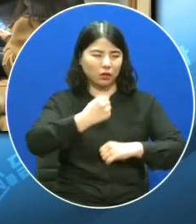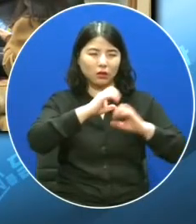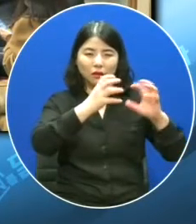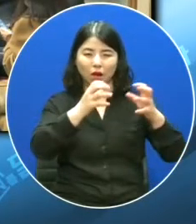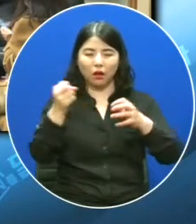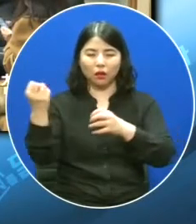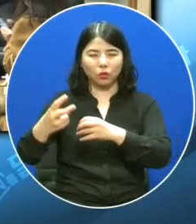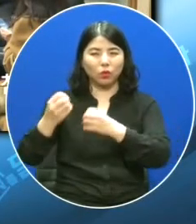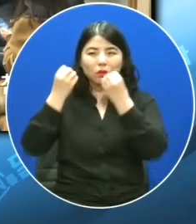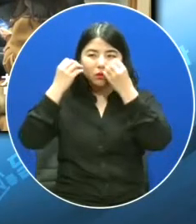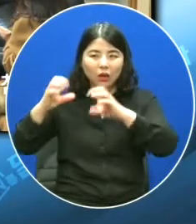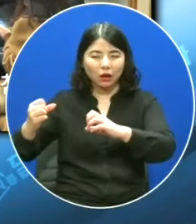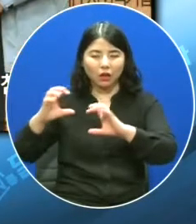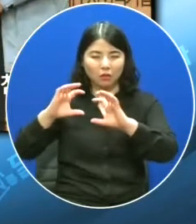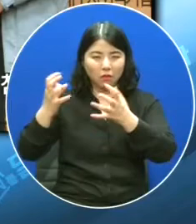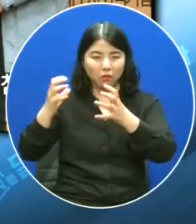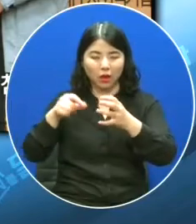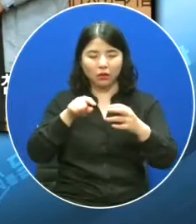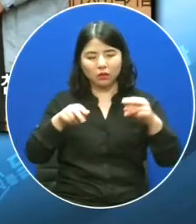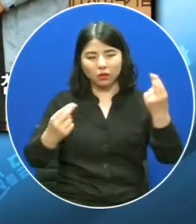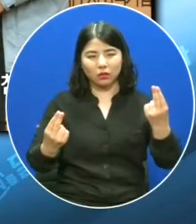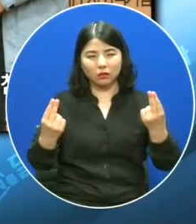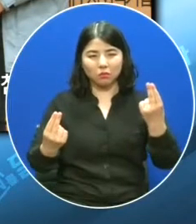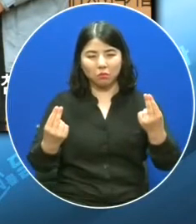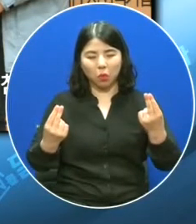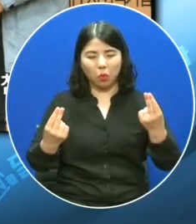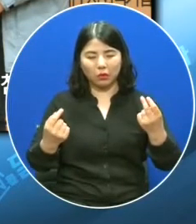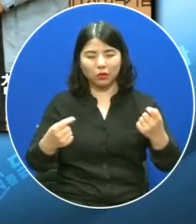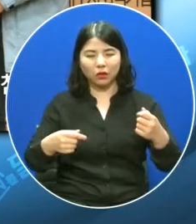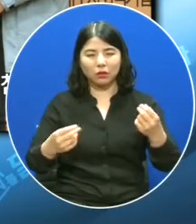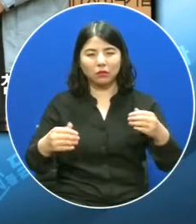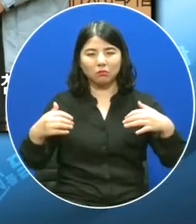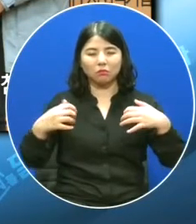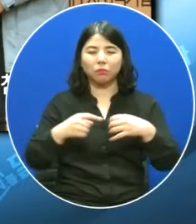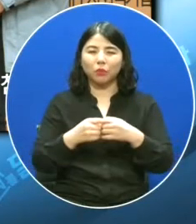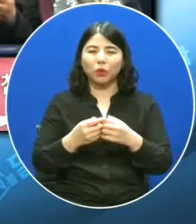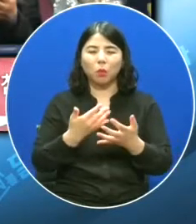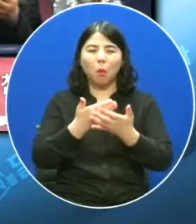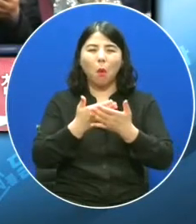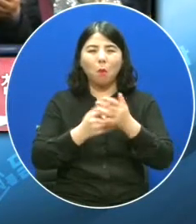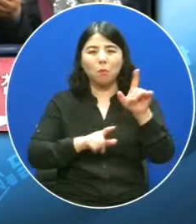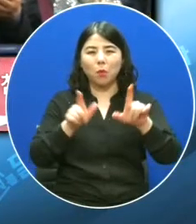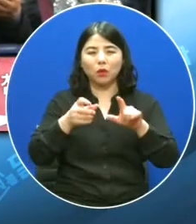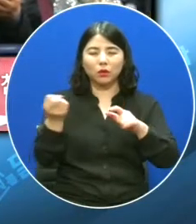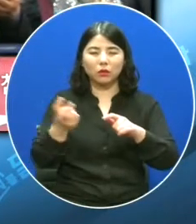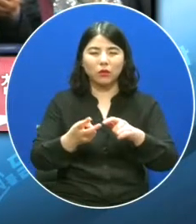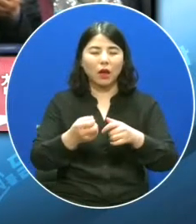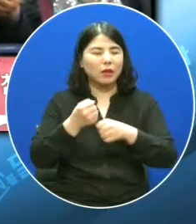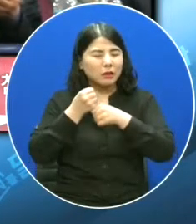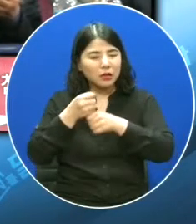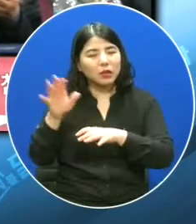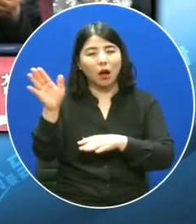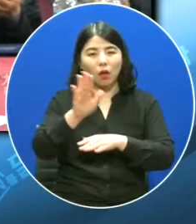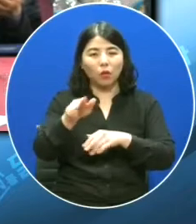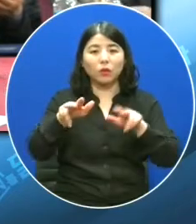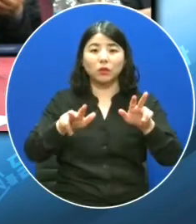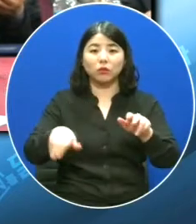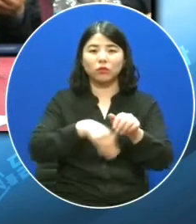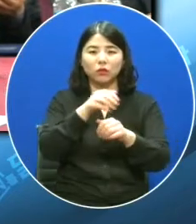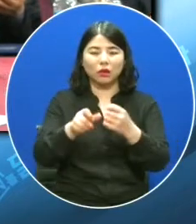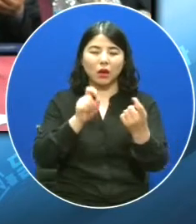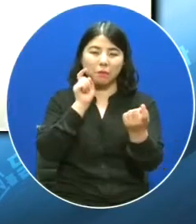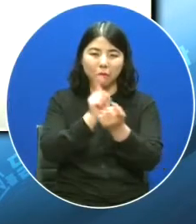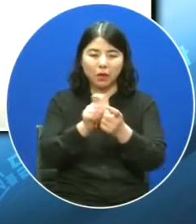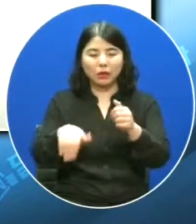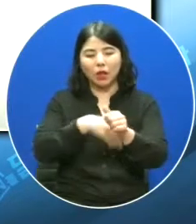사이에 지정학적 긴장감이 고조되고 있는 현재, 안온한 정세 분석이나 거짓 희망에 의지하지 않고 지금 우리가